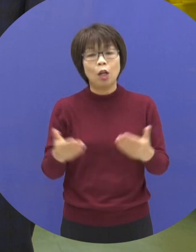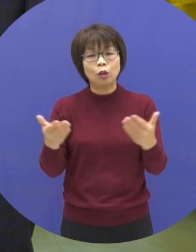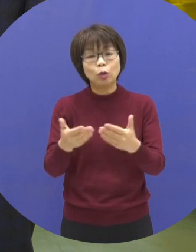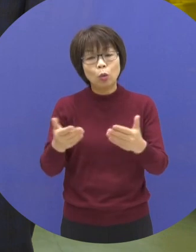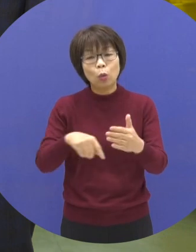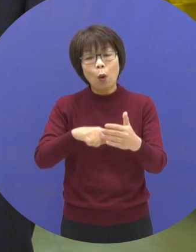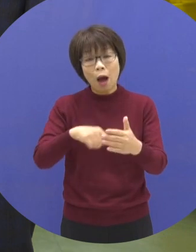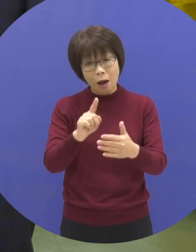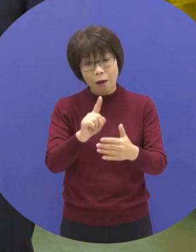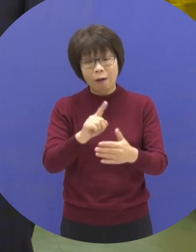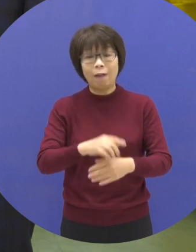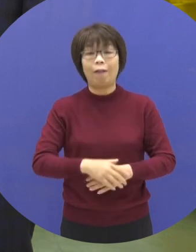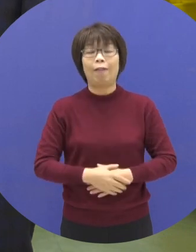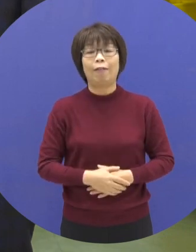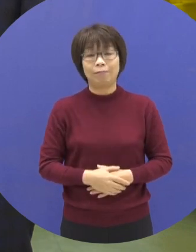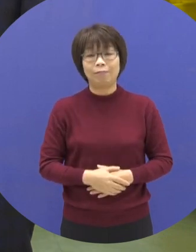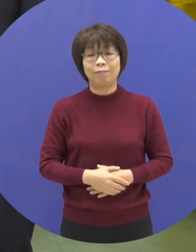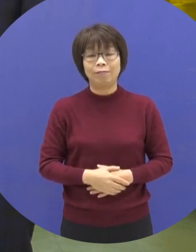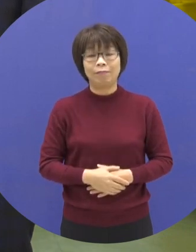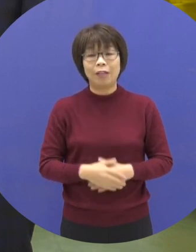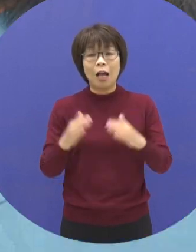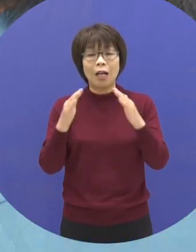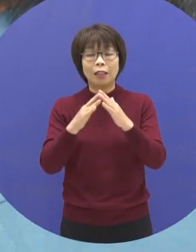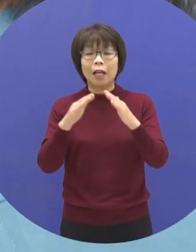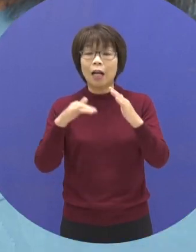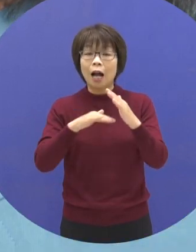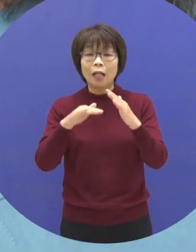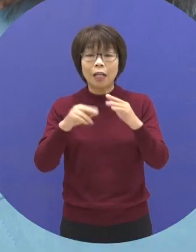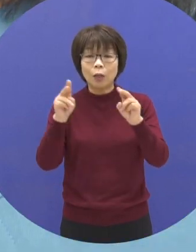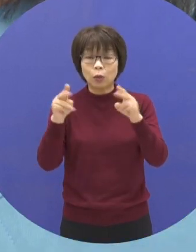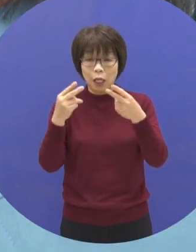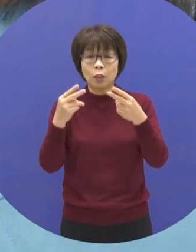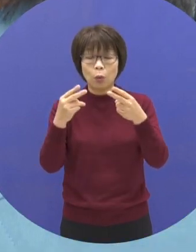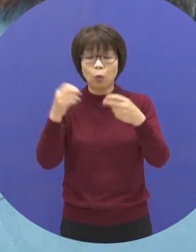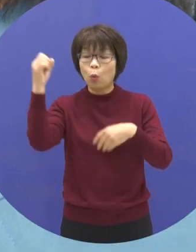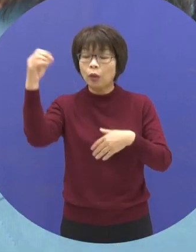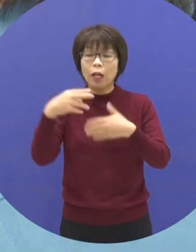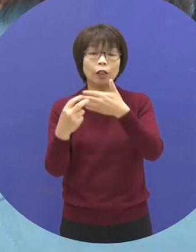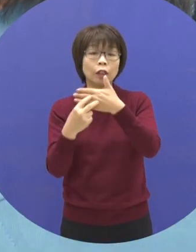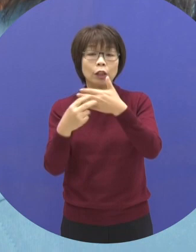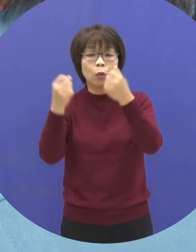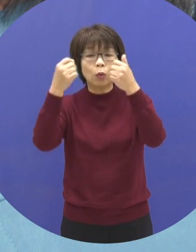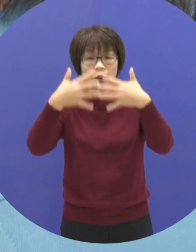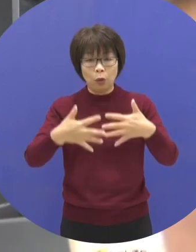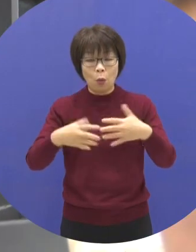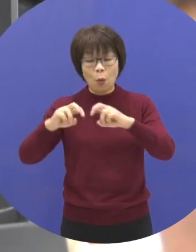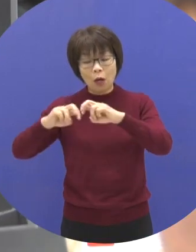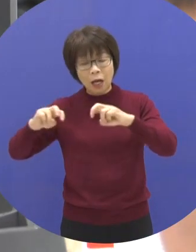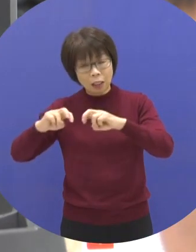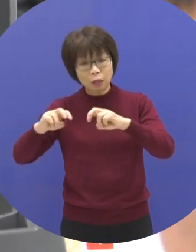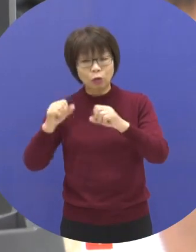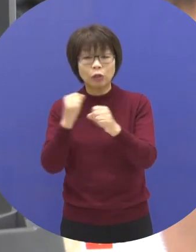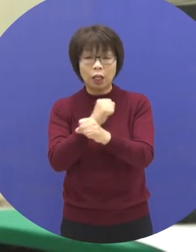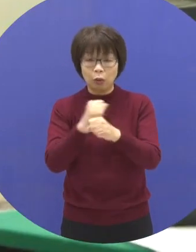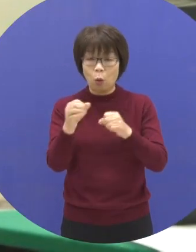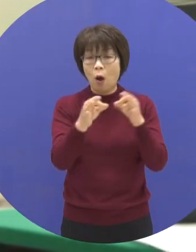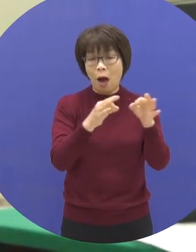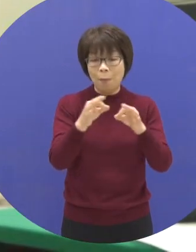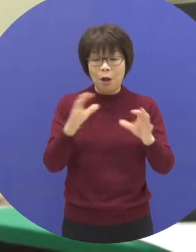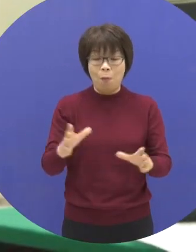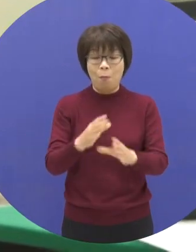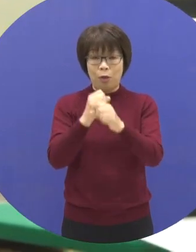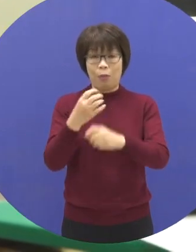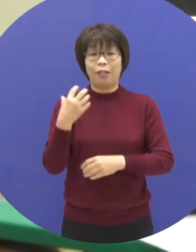なお仕事をされているんですかはい創業以来家庭用の電気つ病気の開発製造から販売までを